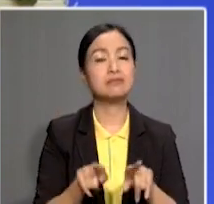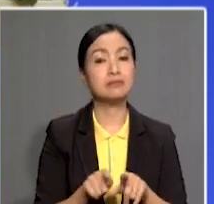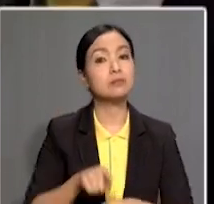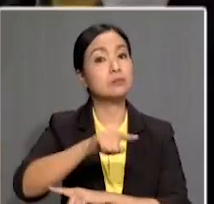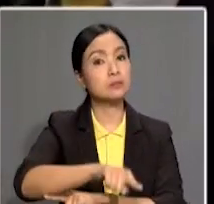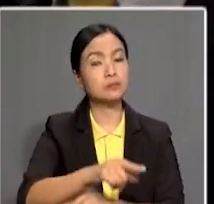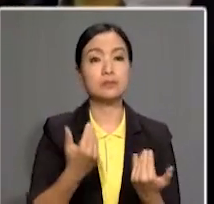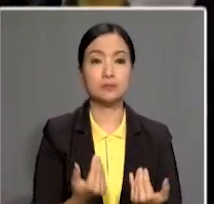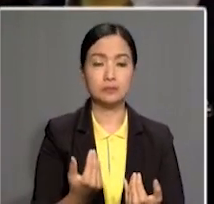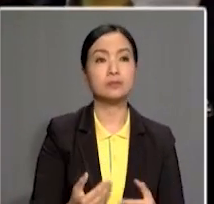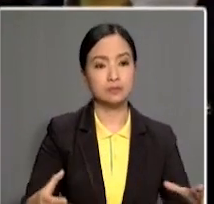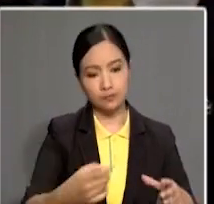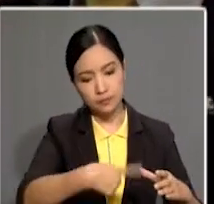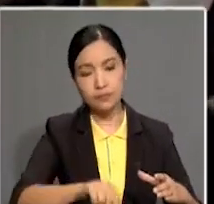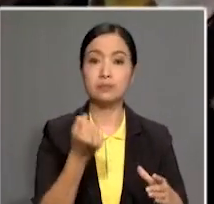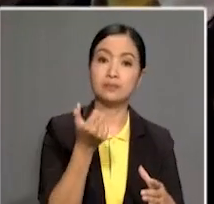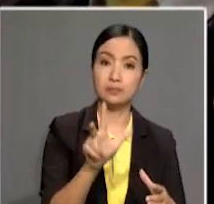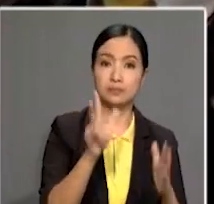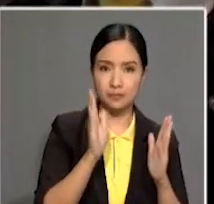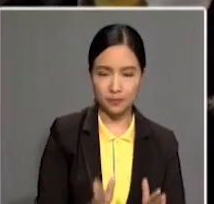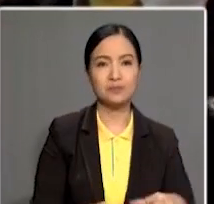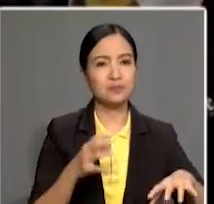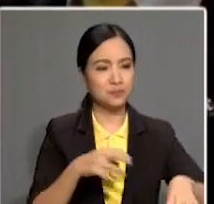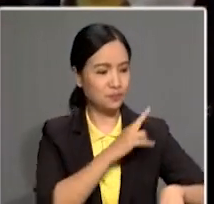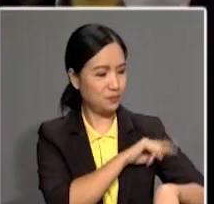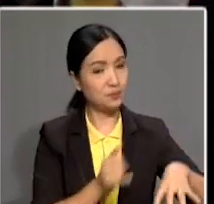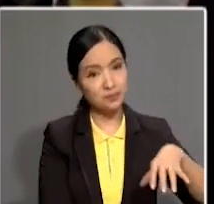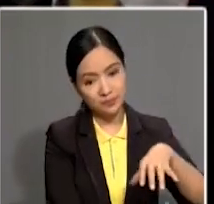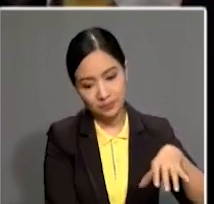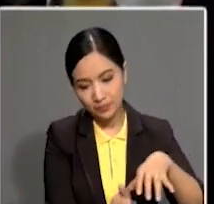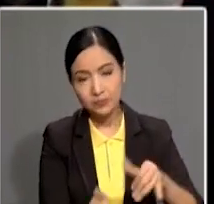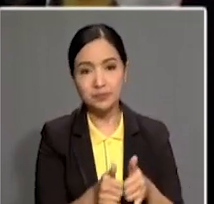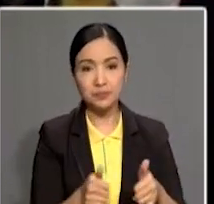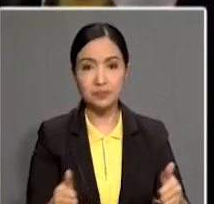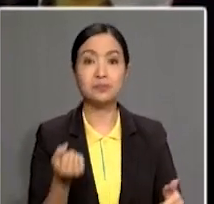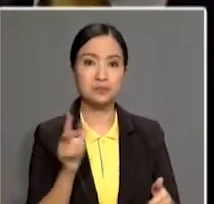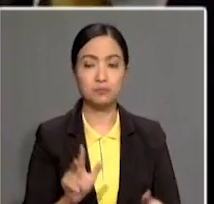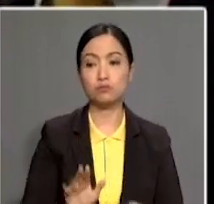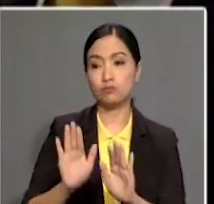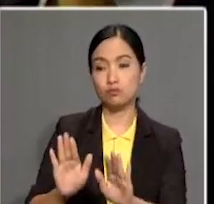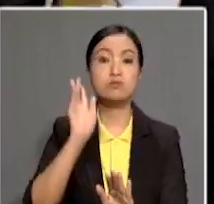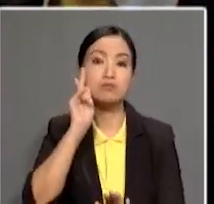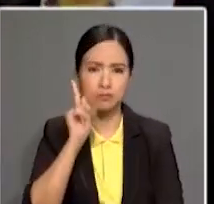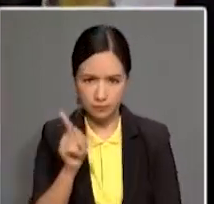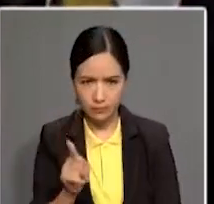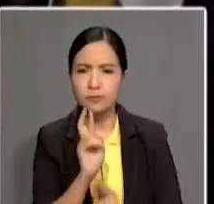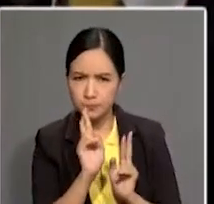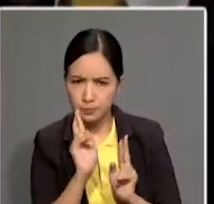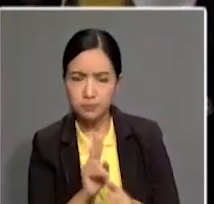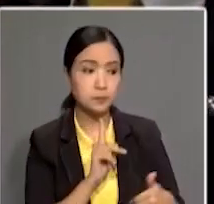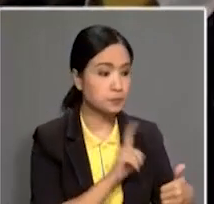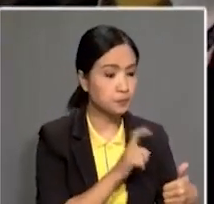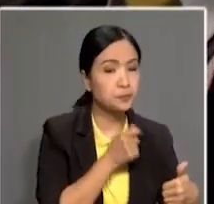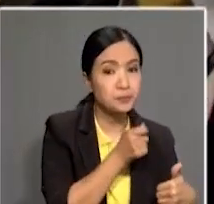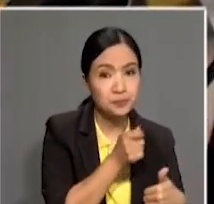วงบ่ายนี้นะคะ13ชีวิตทีมหมูป่าอะคาเดมี่เตรียมออกจากโรงพยาบาลก็ได้ฝากถึงสื่อมวลชนขอให้ระมัดระวังการตั้งคำถามสัม